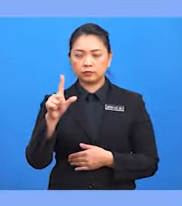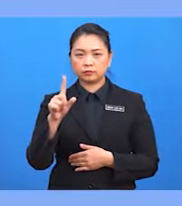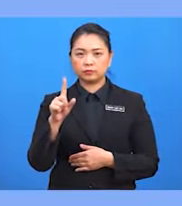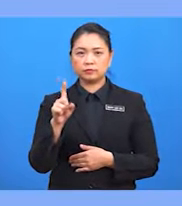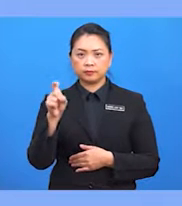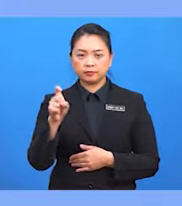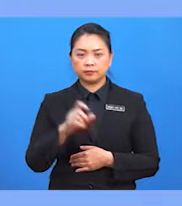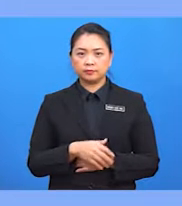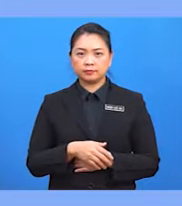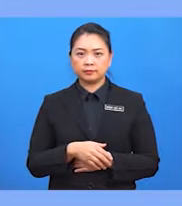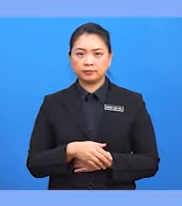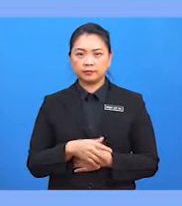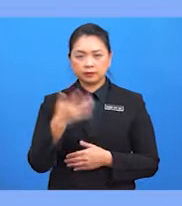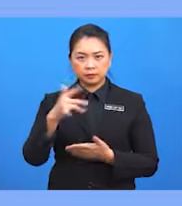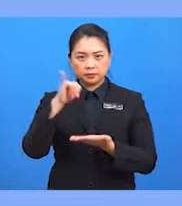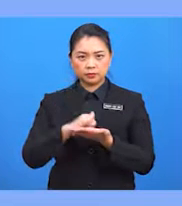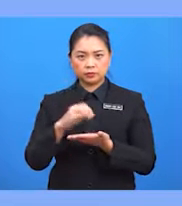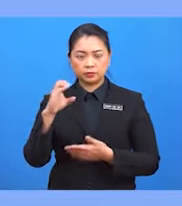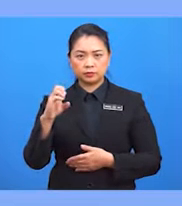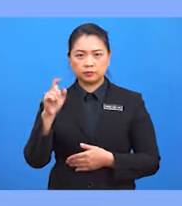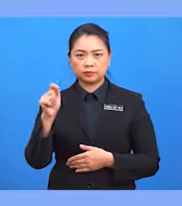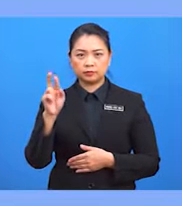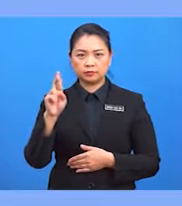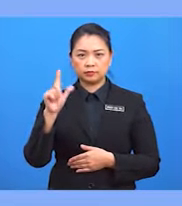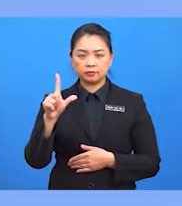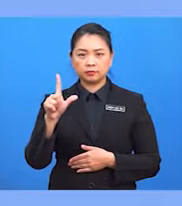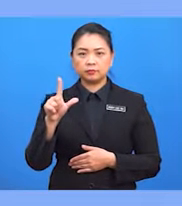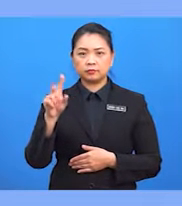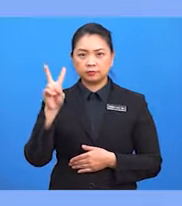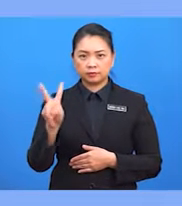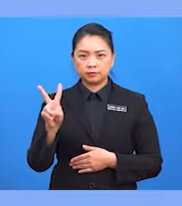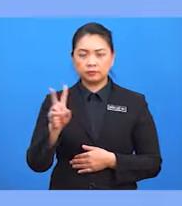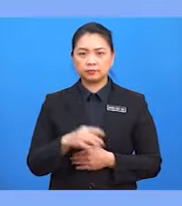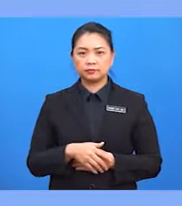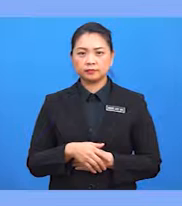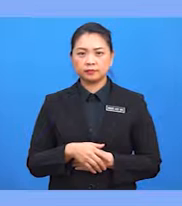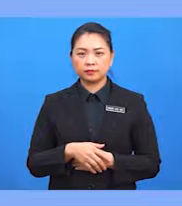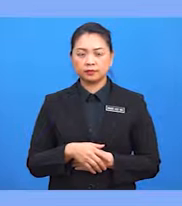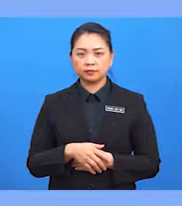Kemudian, paste Ctrl V dan teruskan langkah untuk layer yang seterusnya.